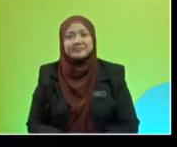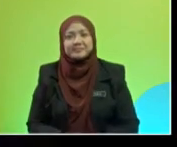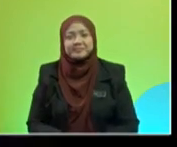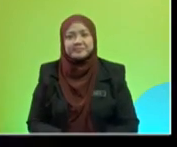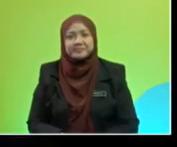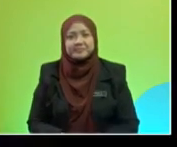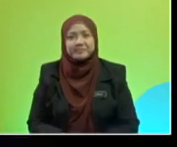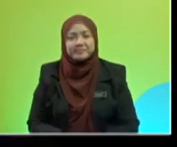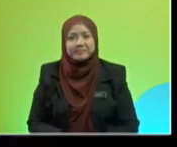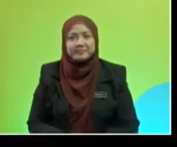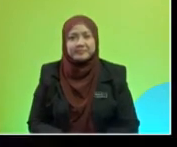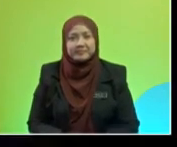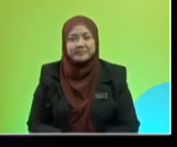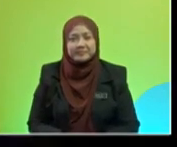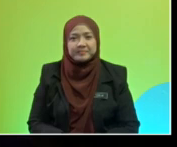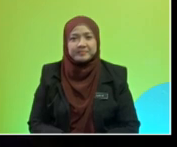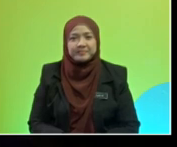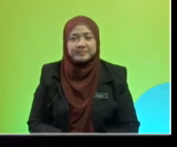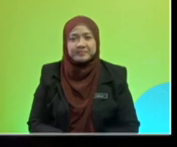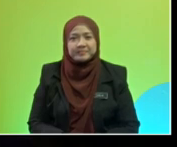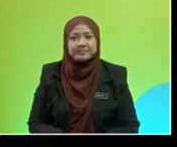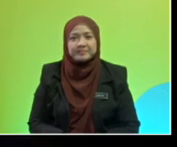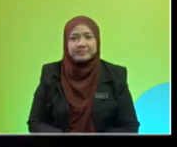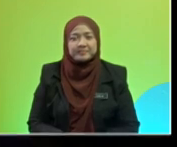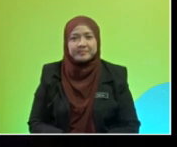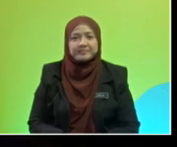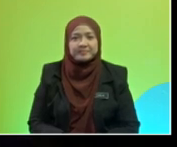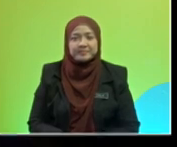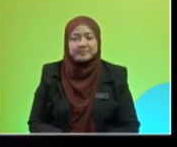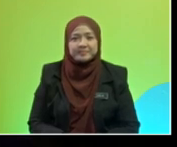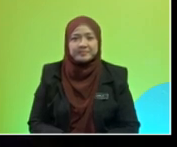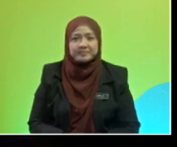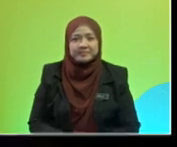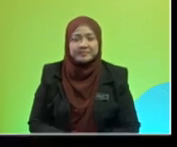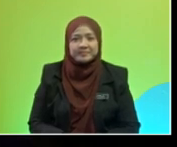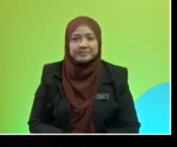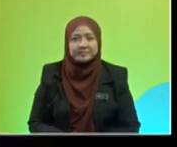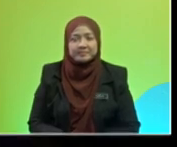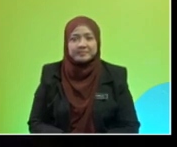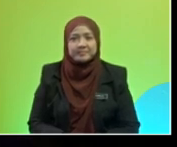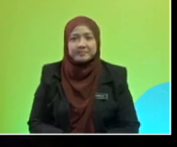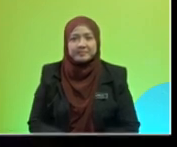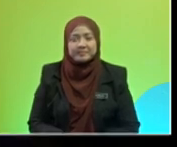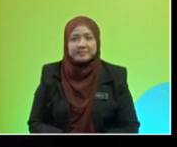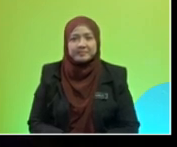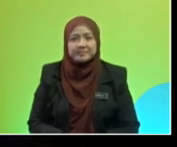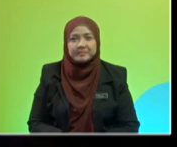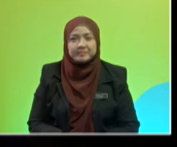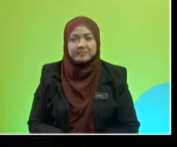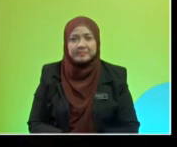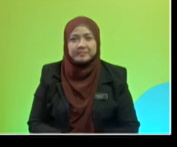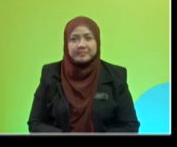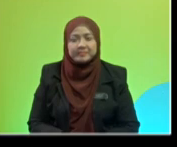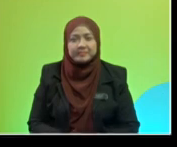sekarang ini dancing ku tengok kalau betul ku tak saya jawab nih boleh jadi untuk tujuan itu kembali di belakang